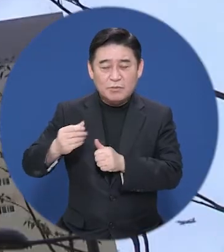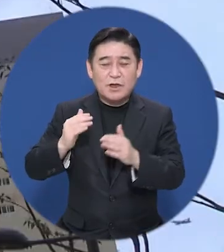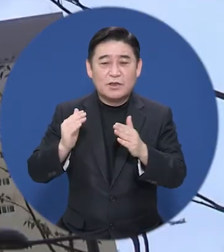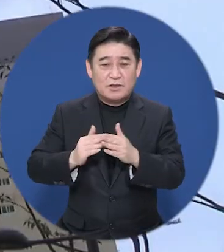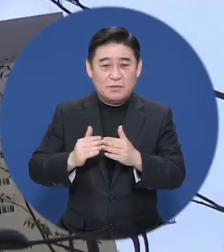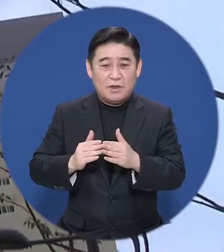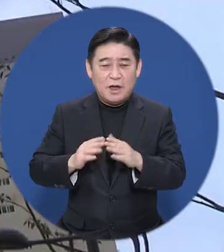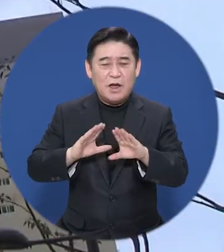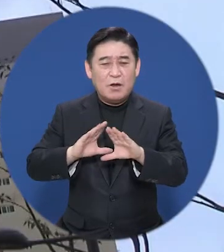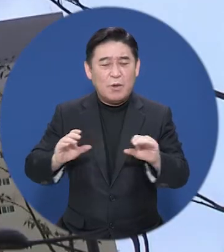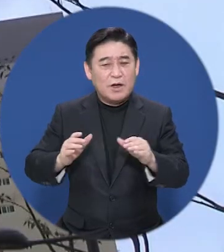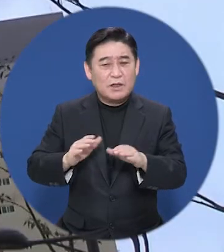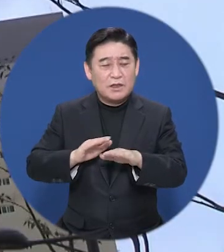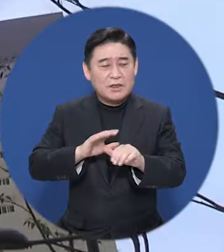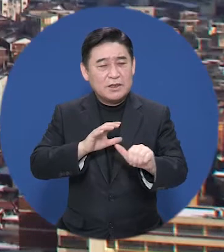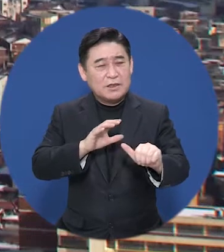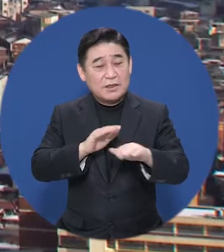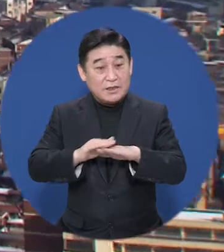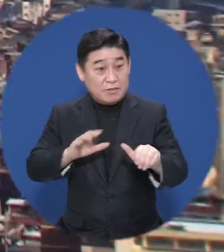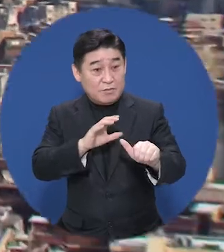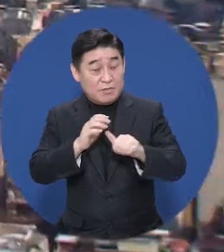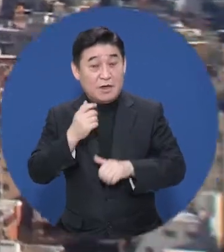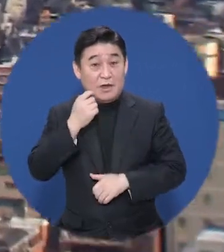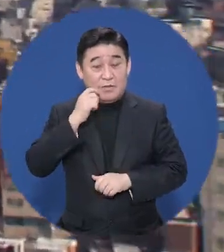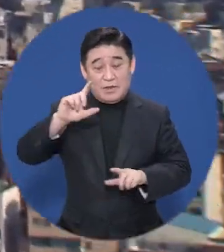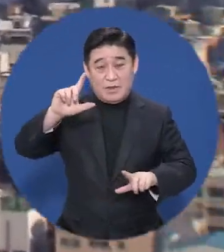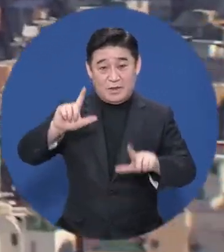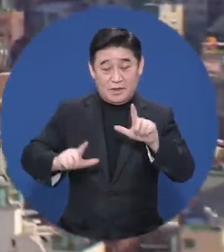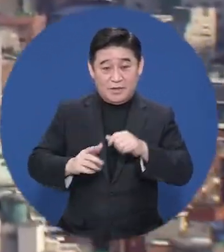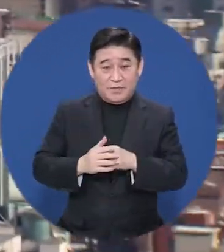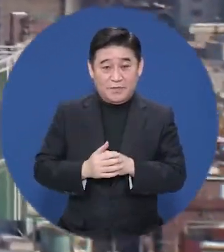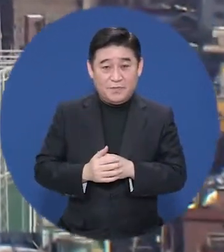주택은 완화 기준을 적용받지 못하고 있는 상태입니다.